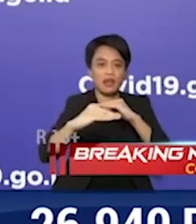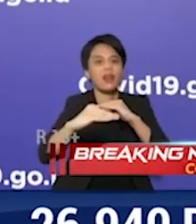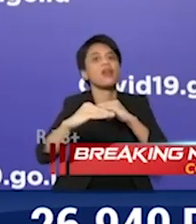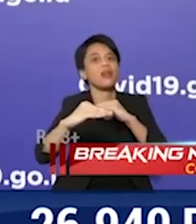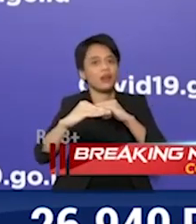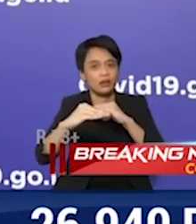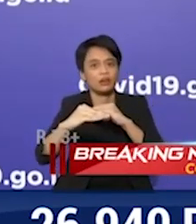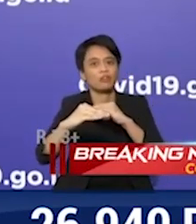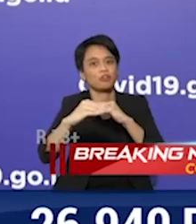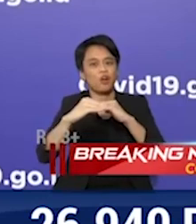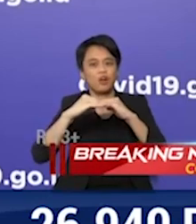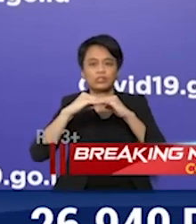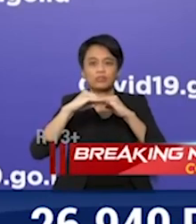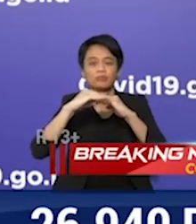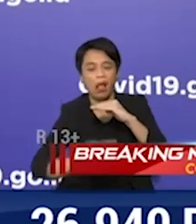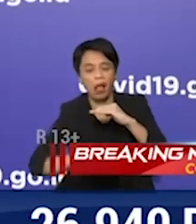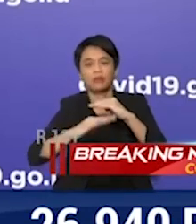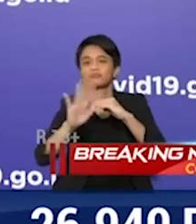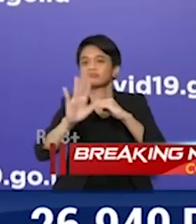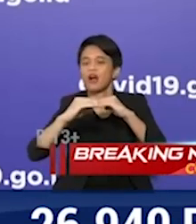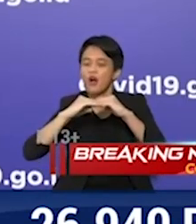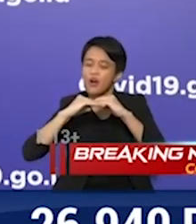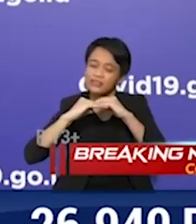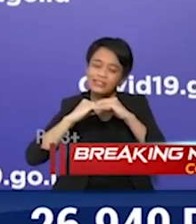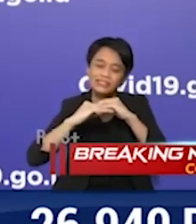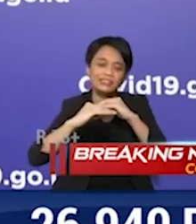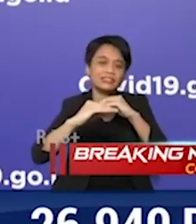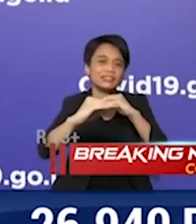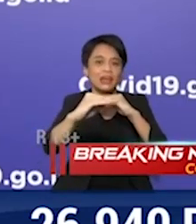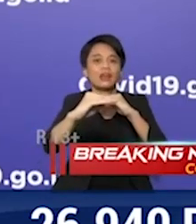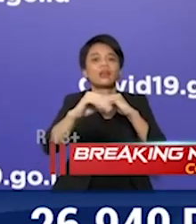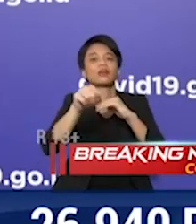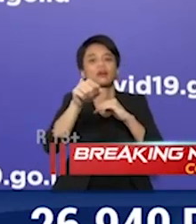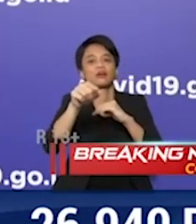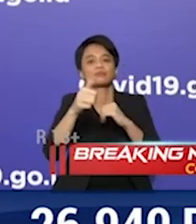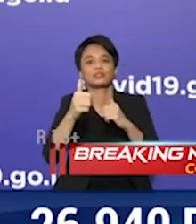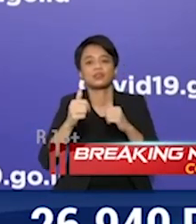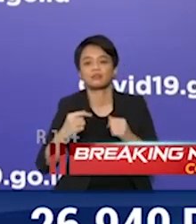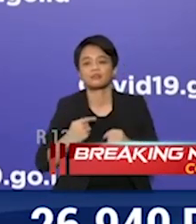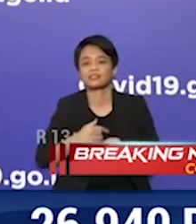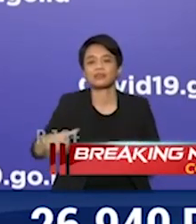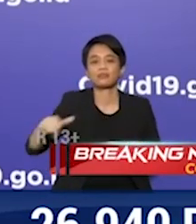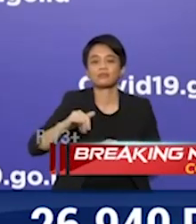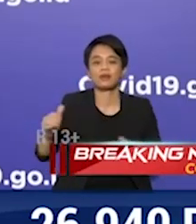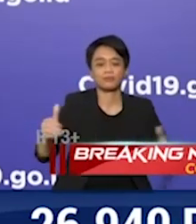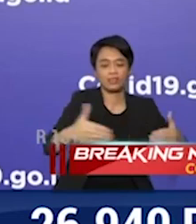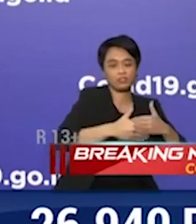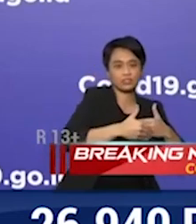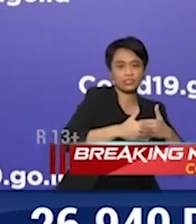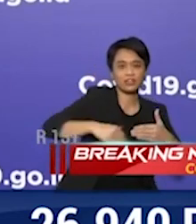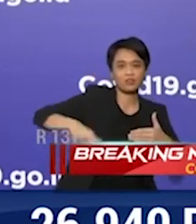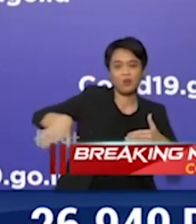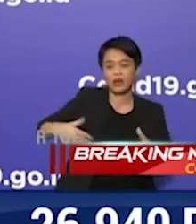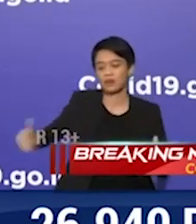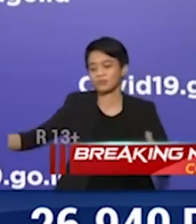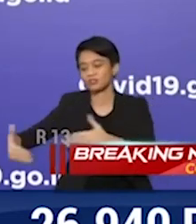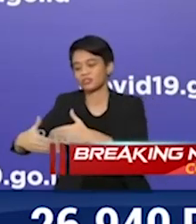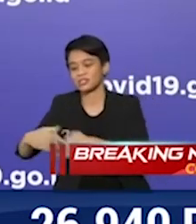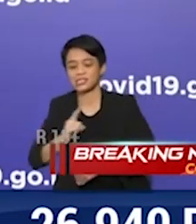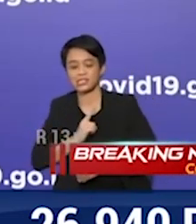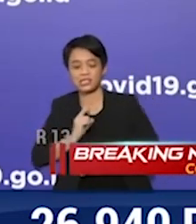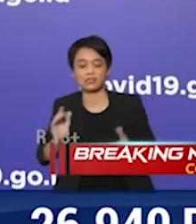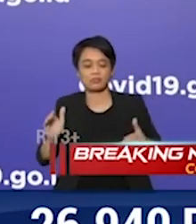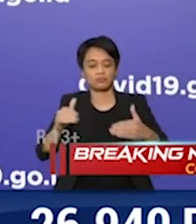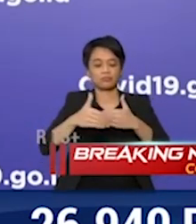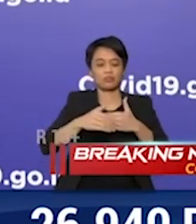tanpa terputus kita bisa melindungi kita melindungi keluarga kita